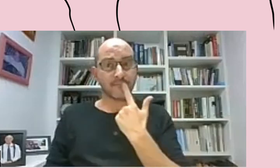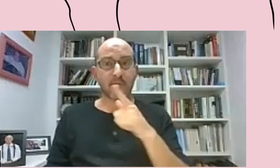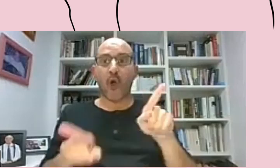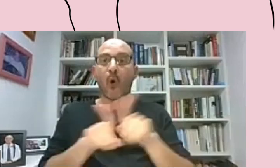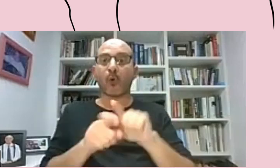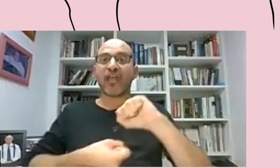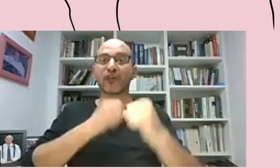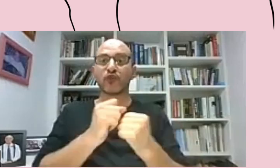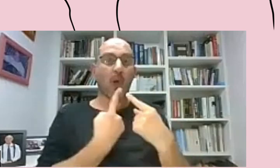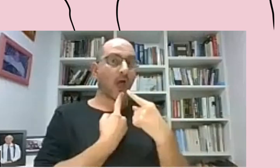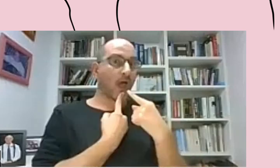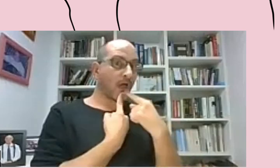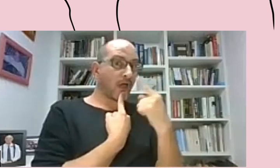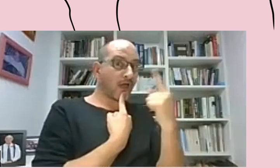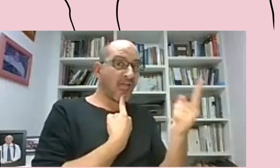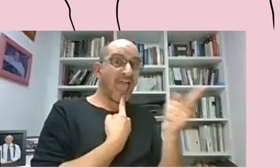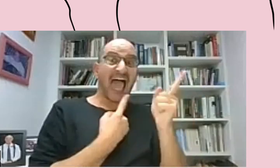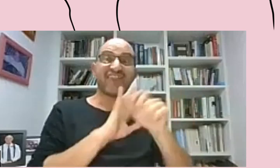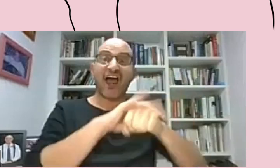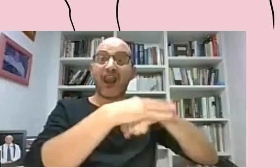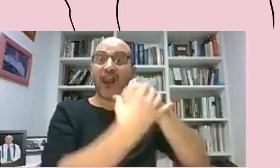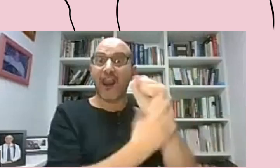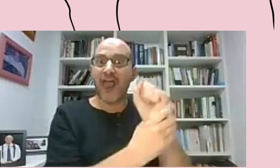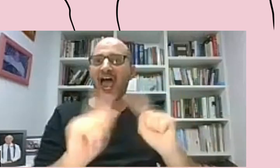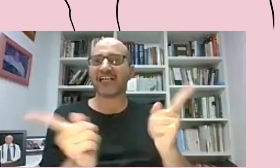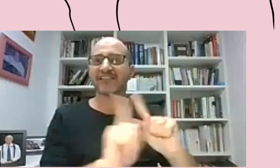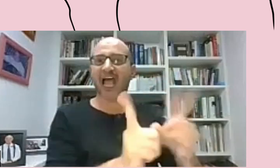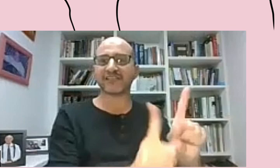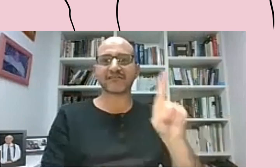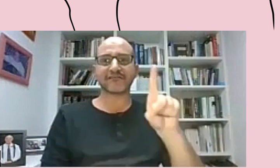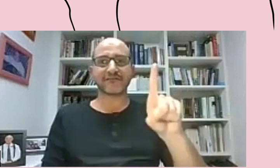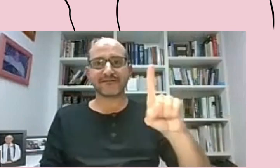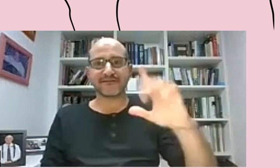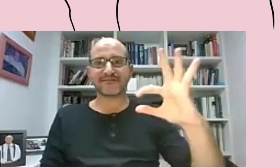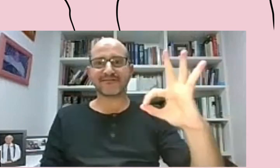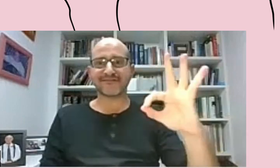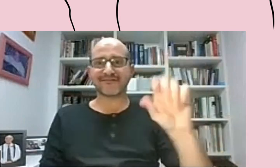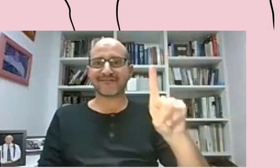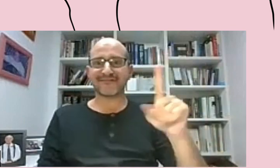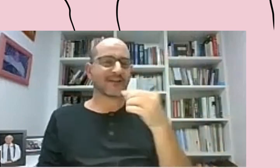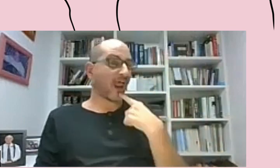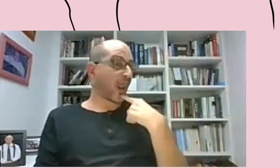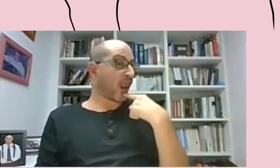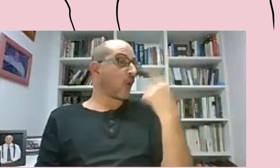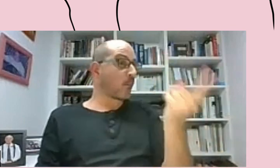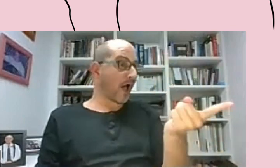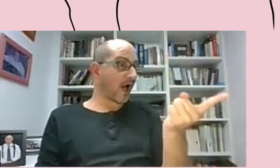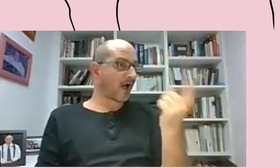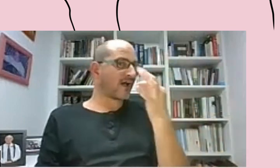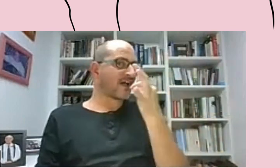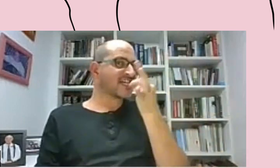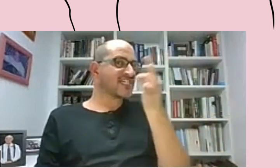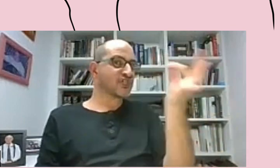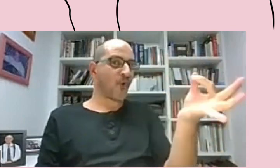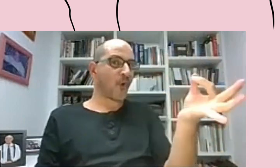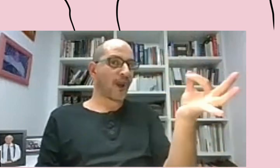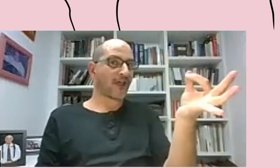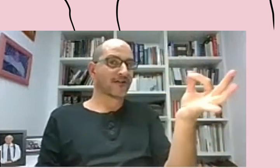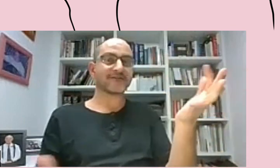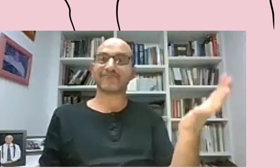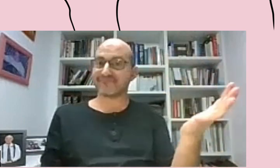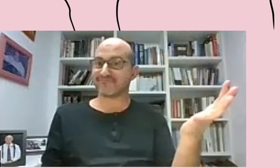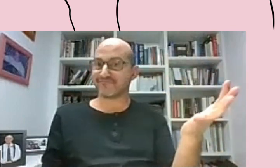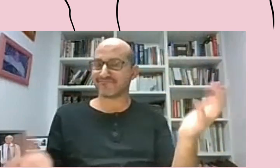מיקום, אותה תנועה מבפנים החוצה, אבל תבנית כף יד שונה. לומר,